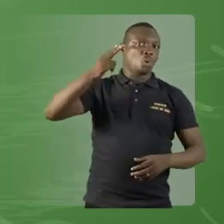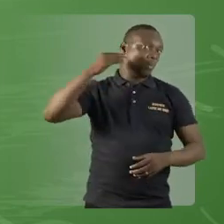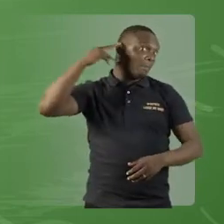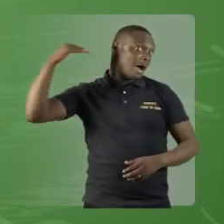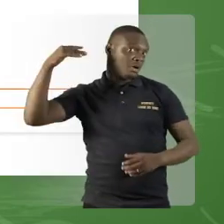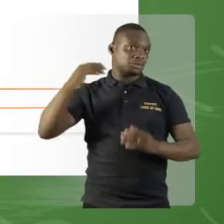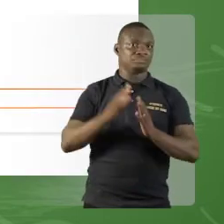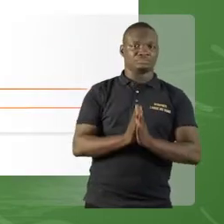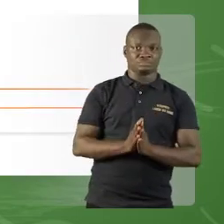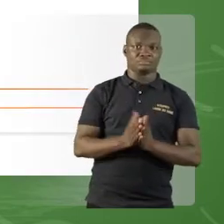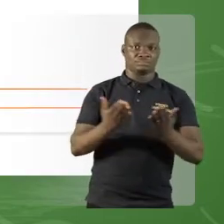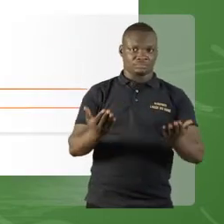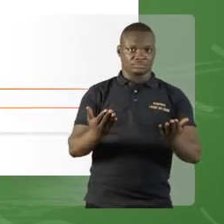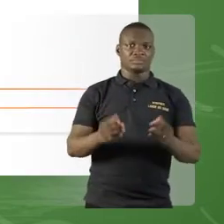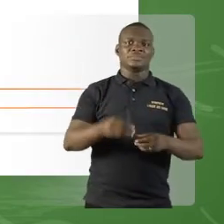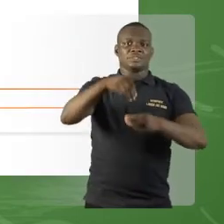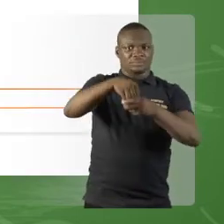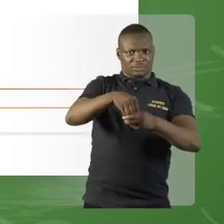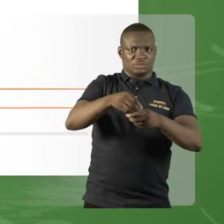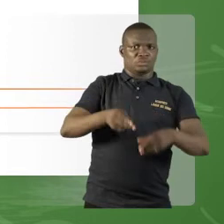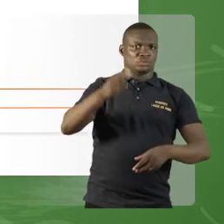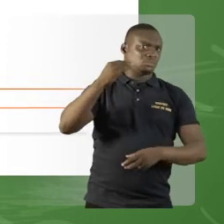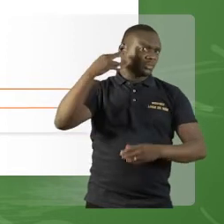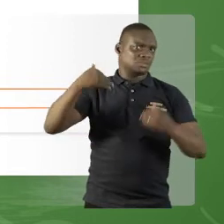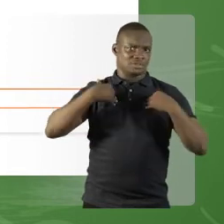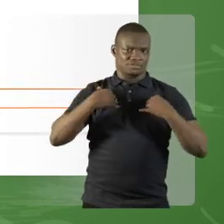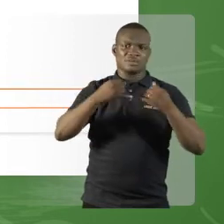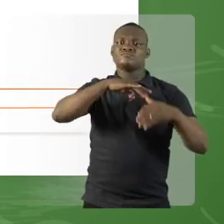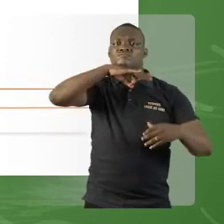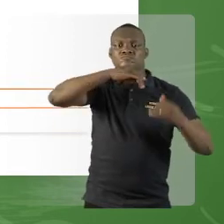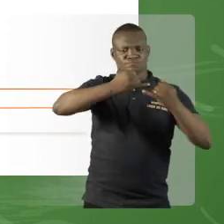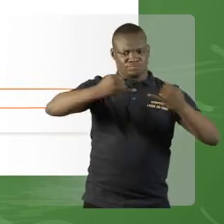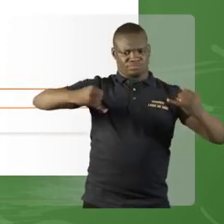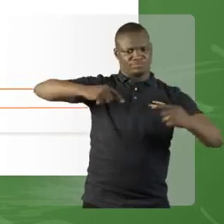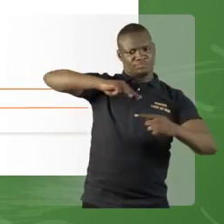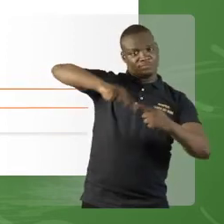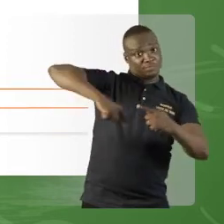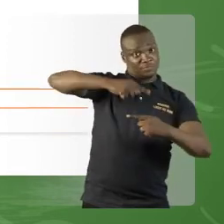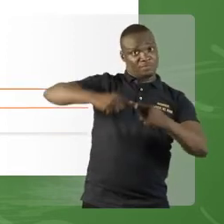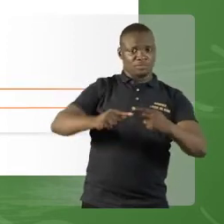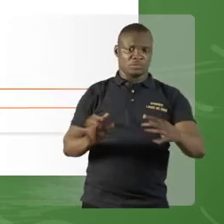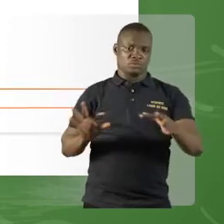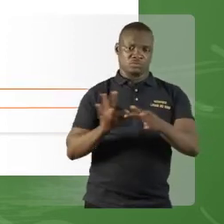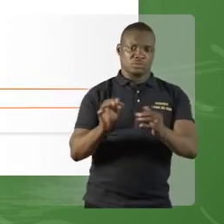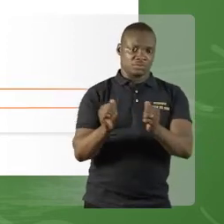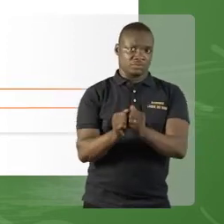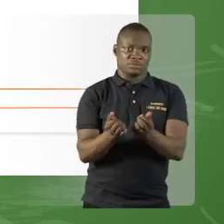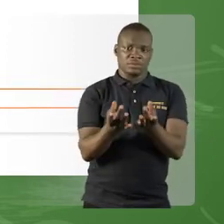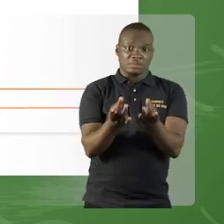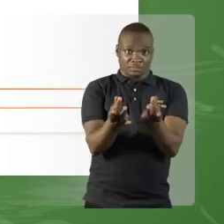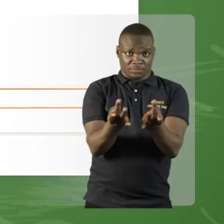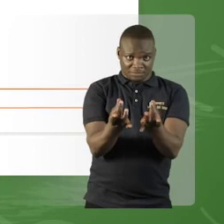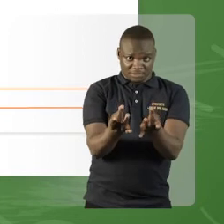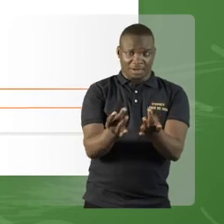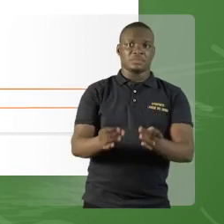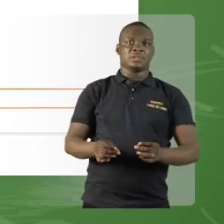haut-parleur. Dans le haut-parleur, nous avons une bobine qui est solidaire de la membrane et qui peut coulisser sur